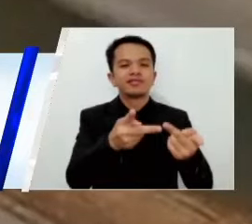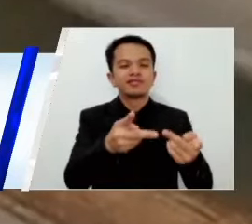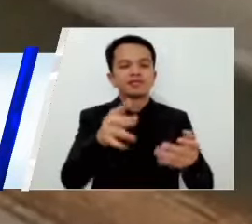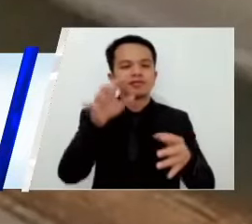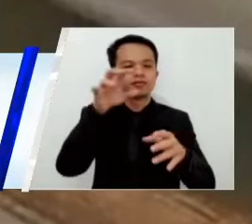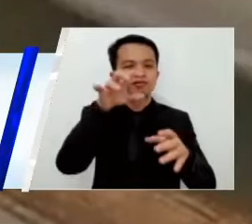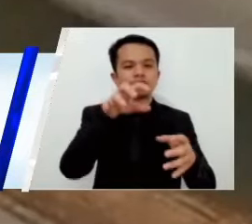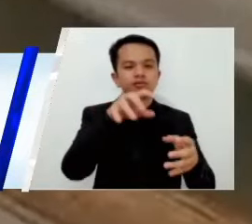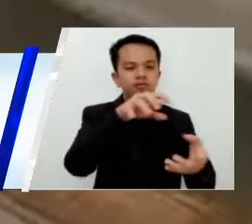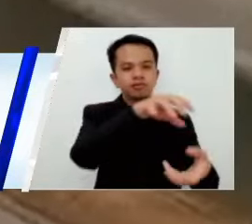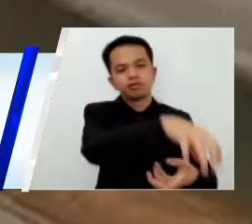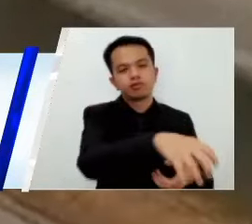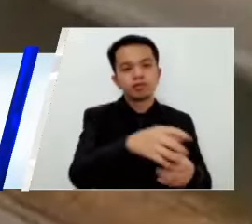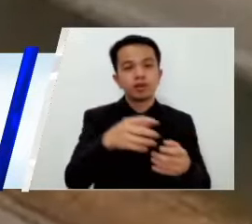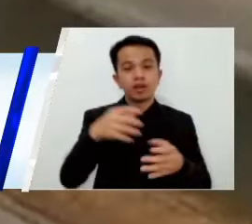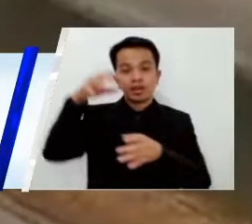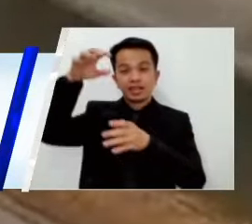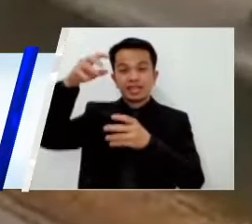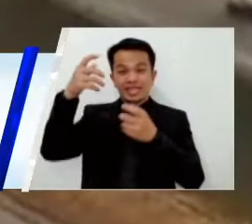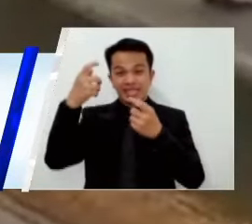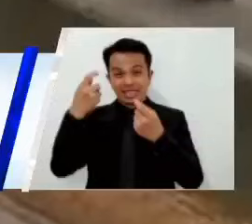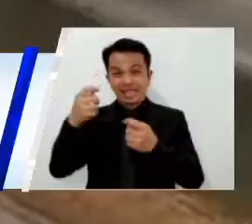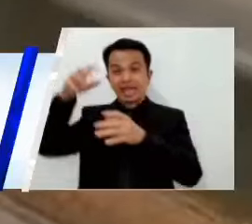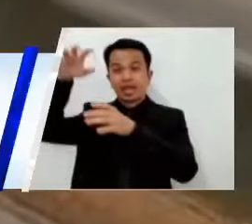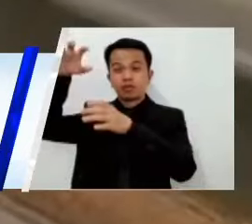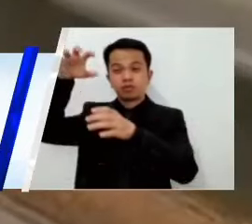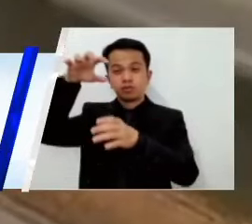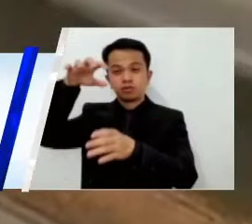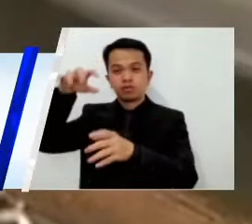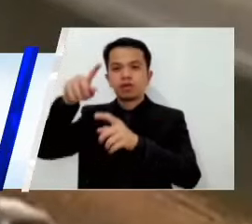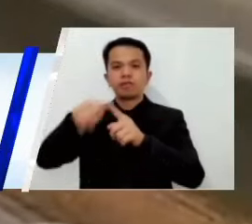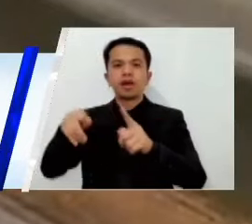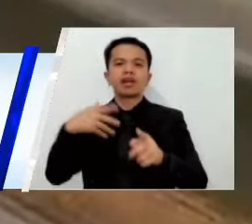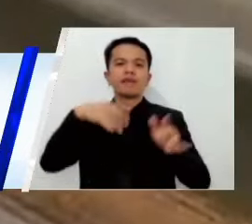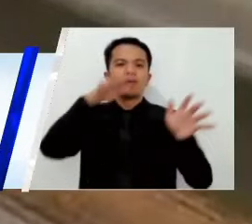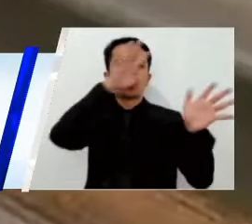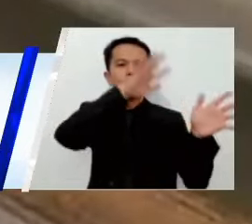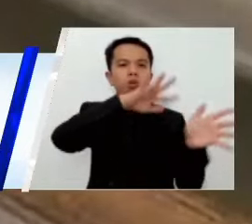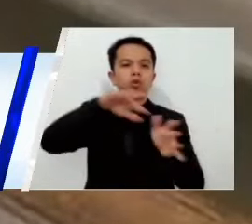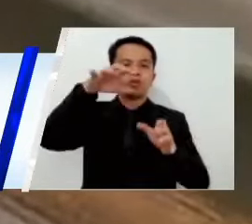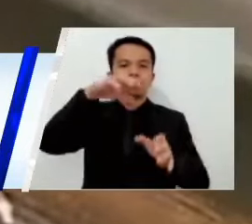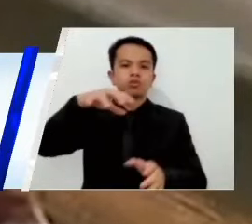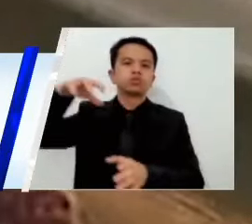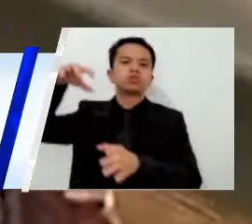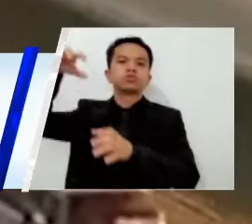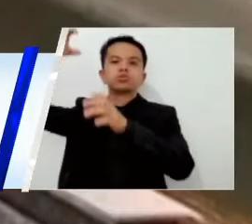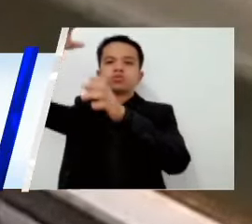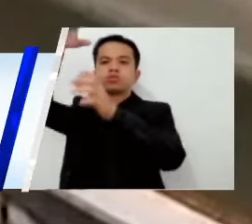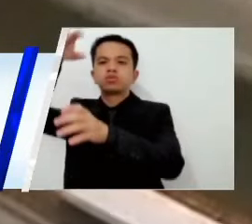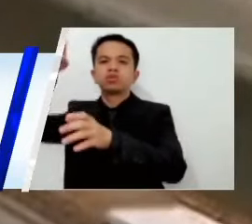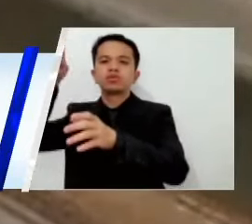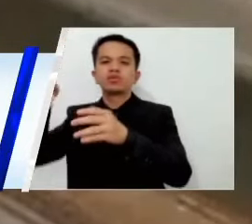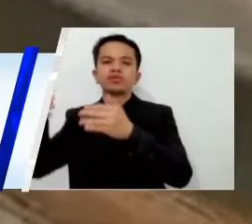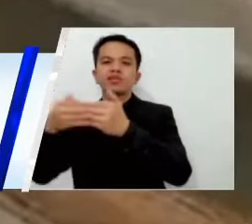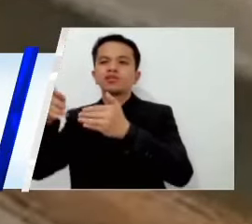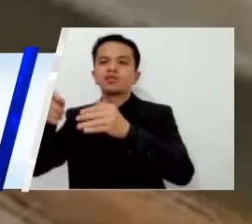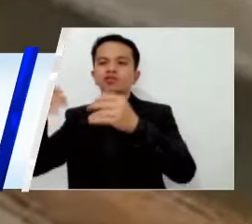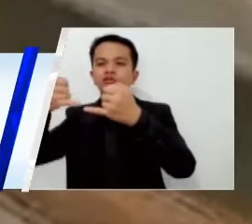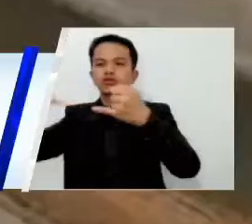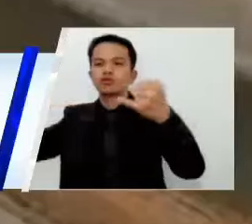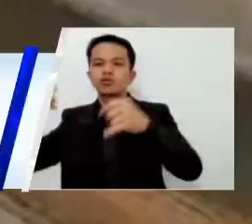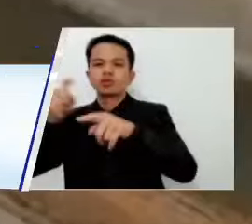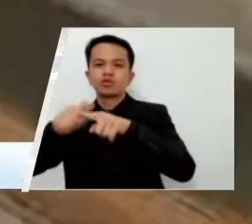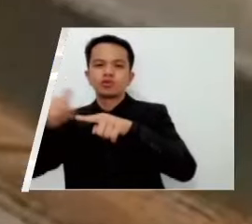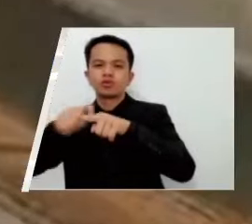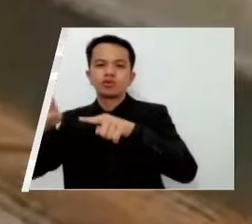ng lumapag ang hot air balloon nang itulak ito ng malakas na hangin at tumama sa linya ng kuryente. Nagtamo ng minor injuries